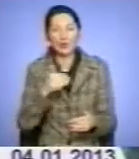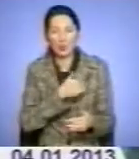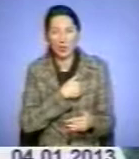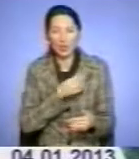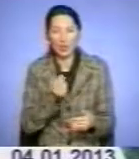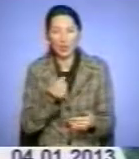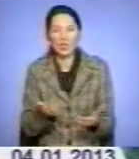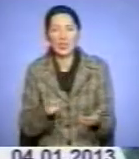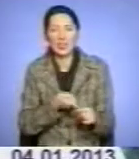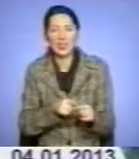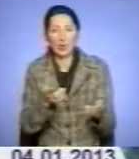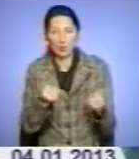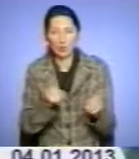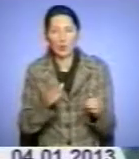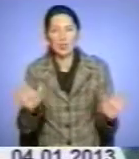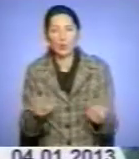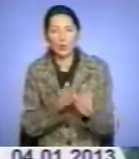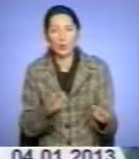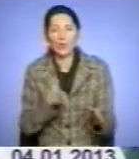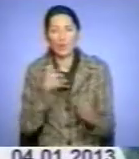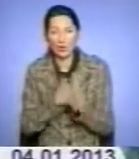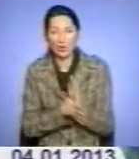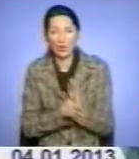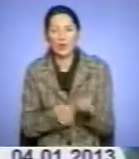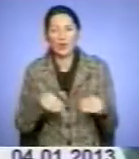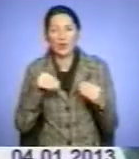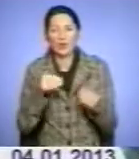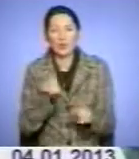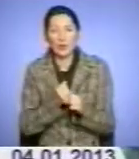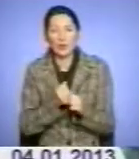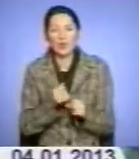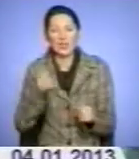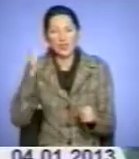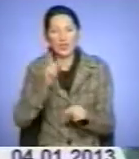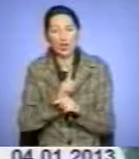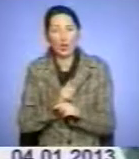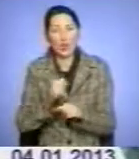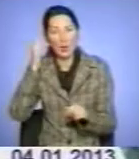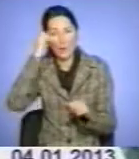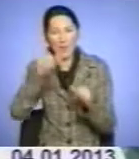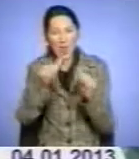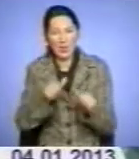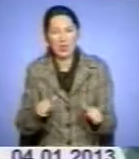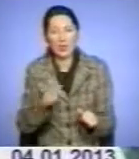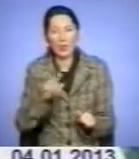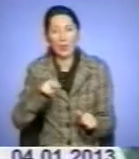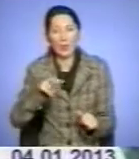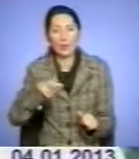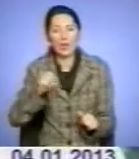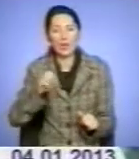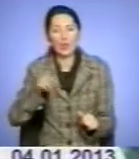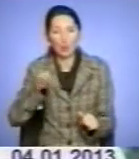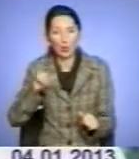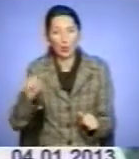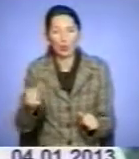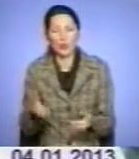витратять на встановлення у Тернополі пам'ятника пластуну. Запросити до себе додому вертеп можна через соціальні мережі. Докладніше про